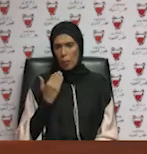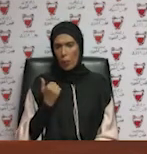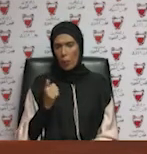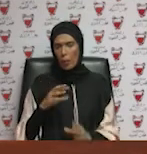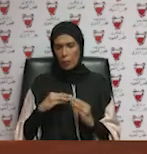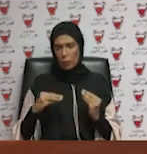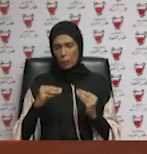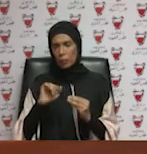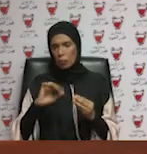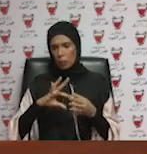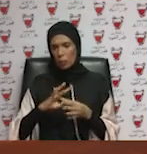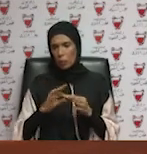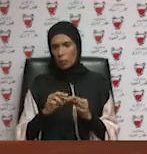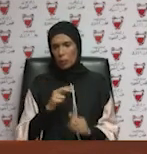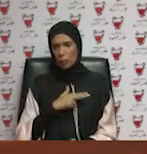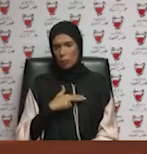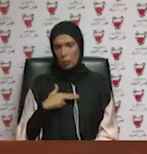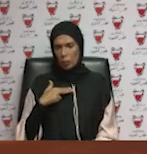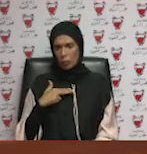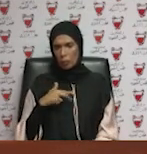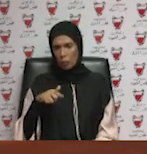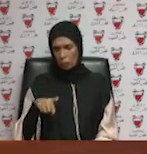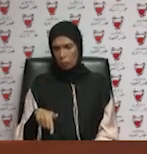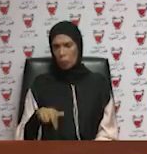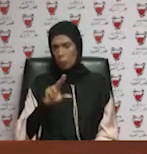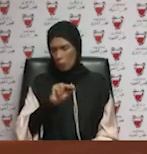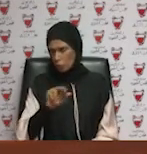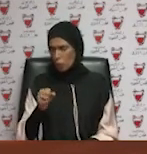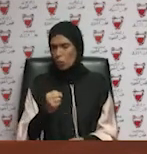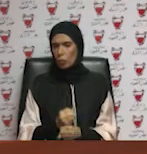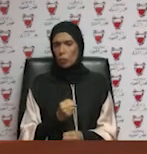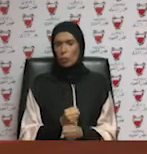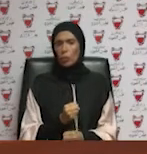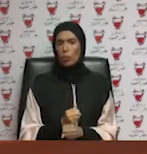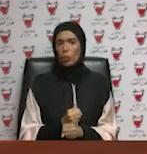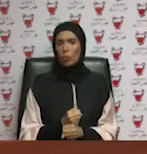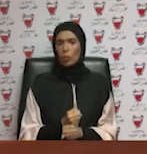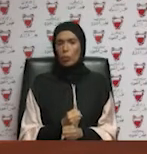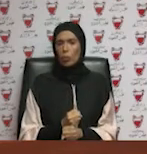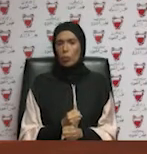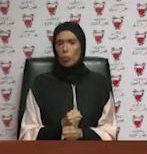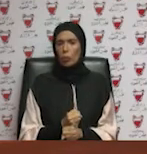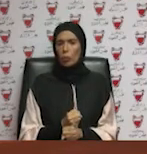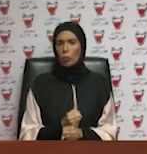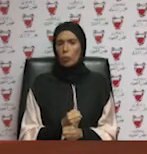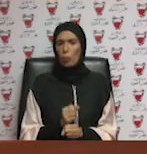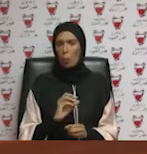أو مؤسسات في الحكومة تؤدي هذا الدور، أم فعلا توجد إنما تحتاج إلى